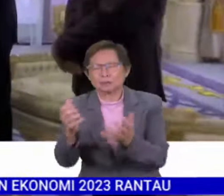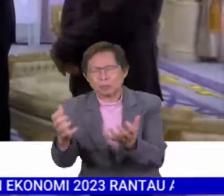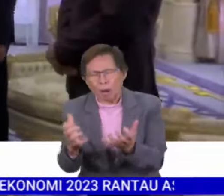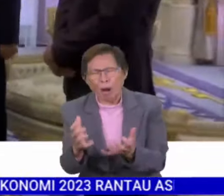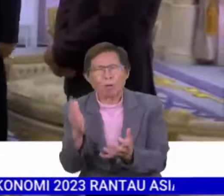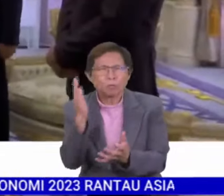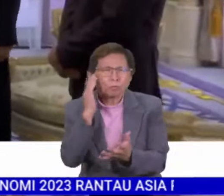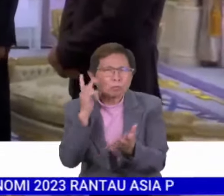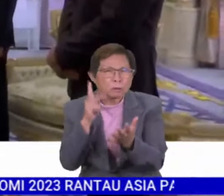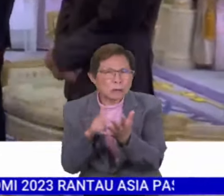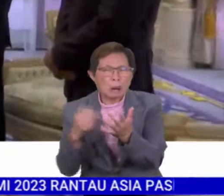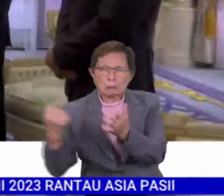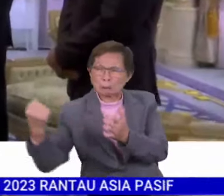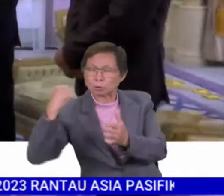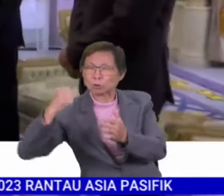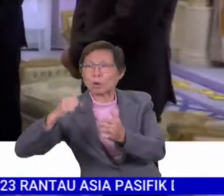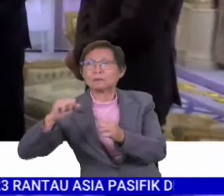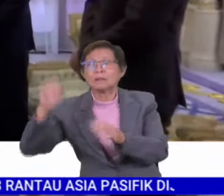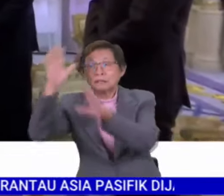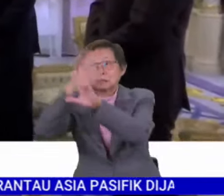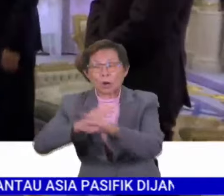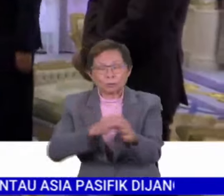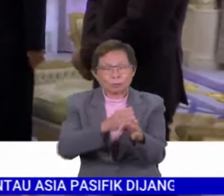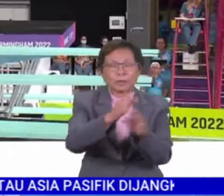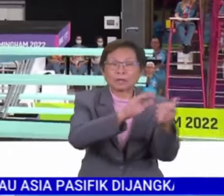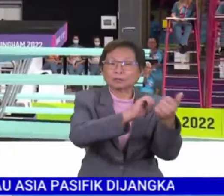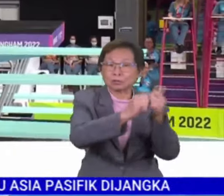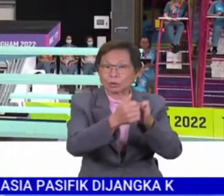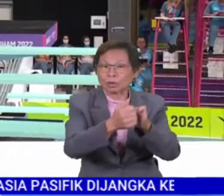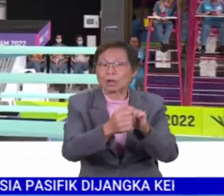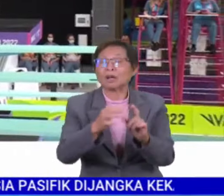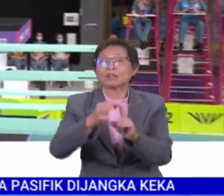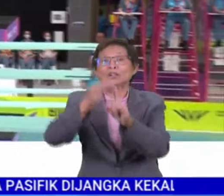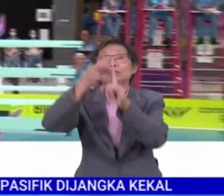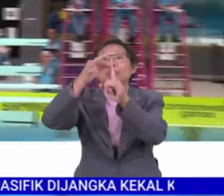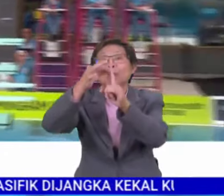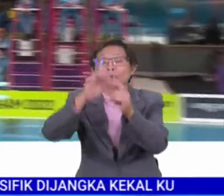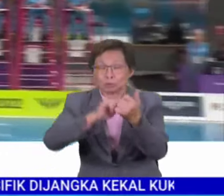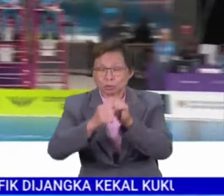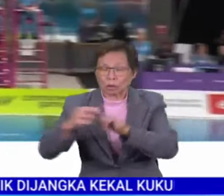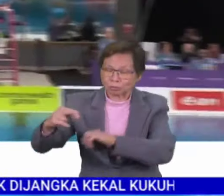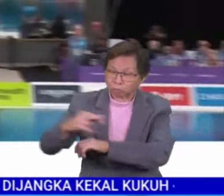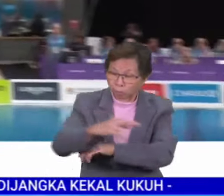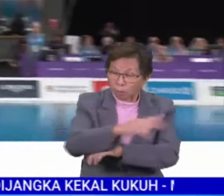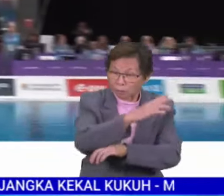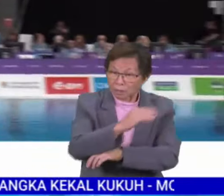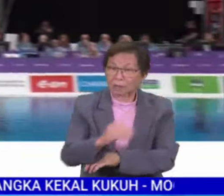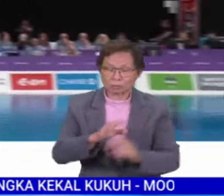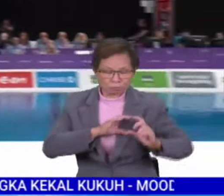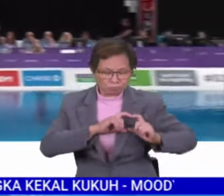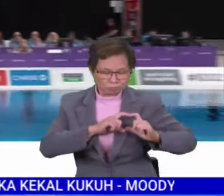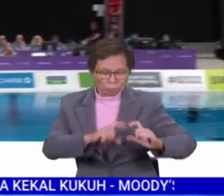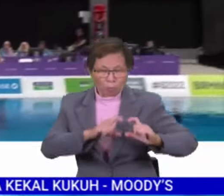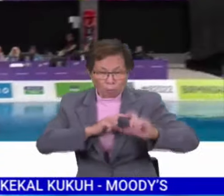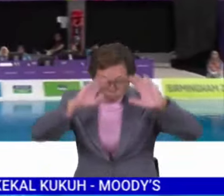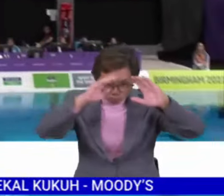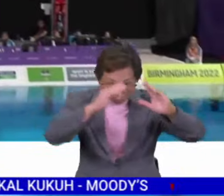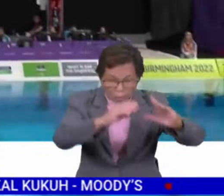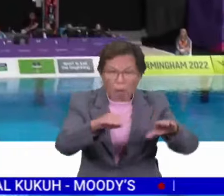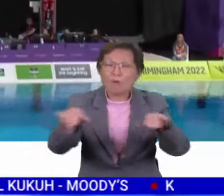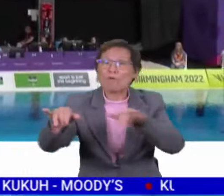mengenal pasti kekuatan Sarawak dalam bidang sukan terutamanya sukan akuatik. Selain itu, beliau juga komited dalam memastikan perhatian yang